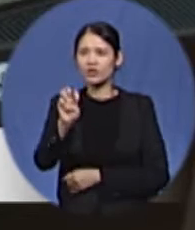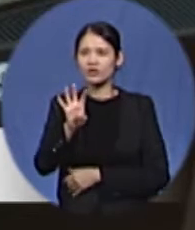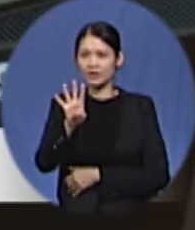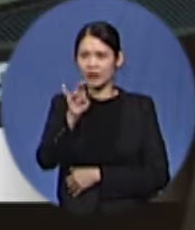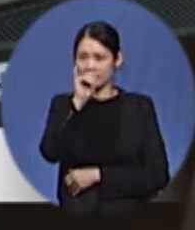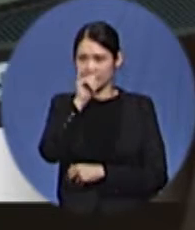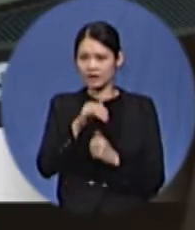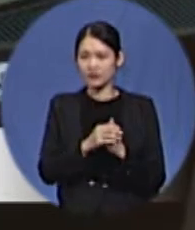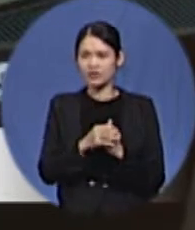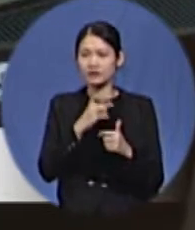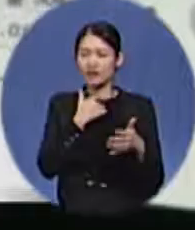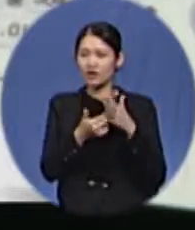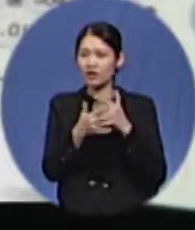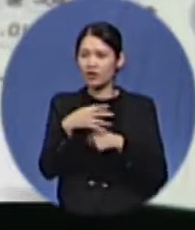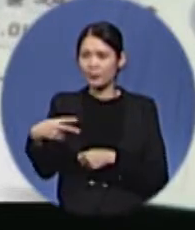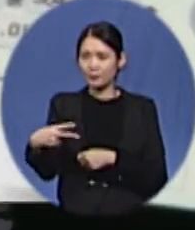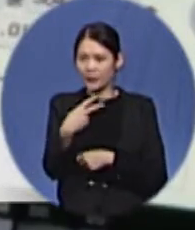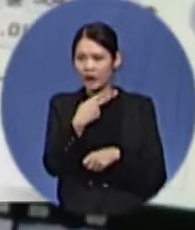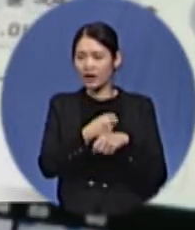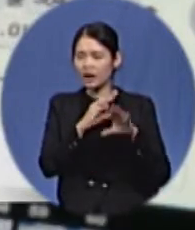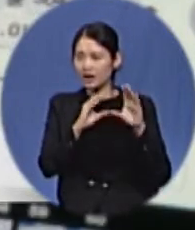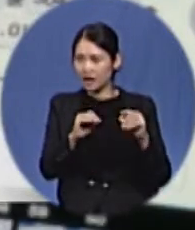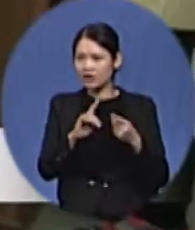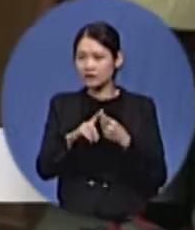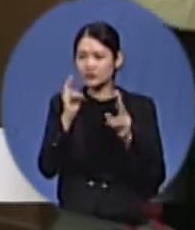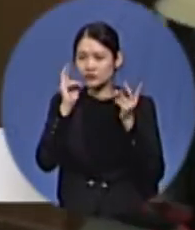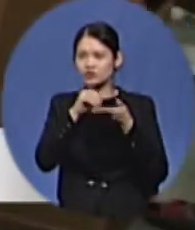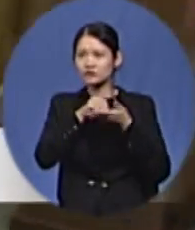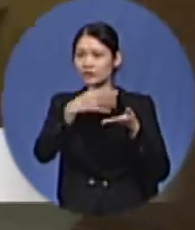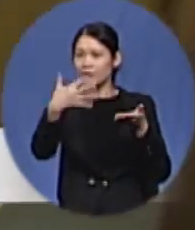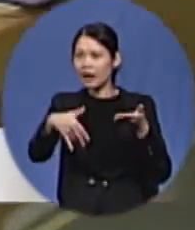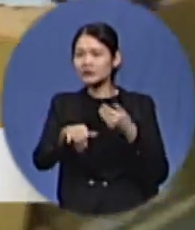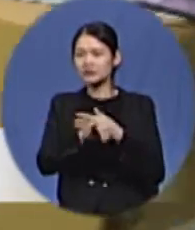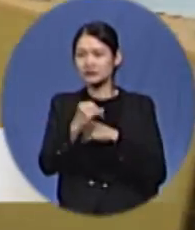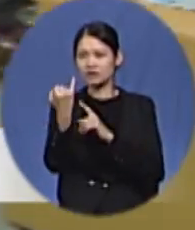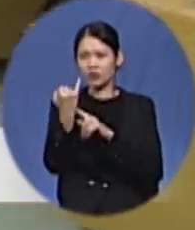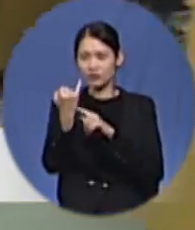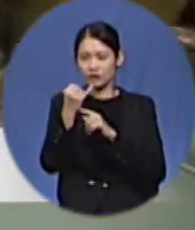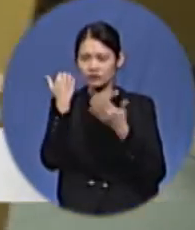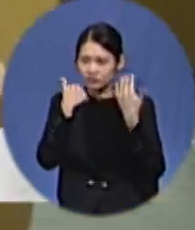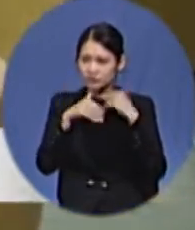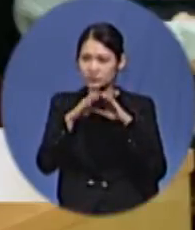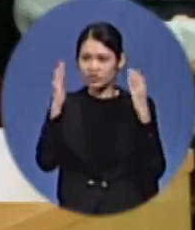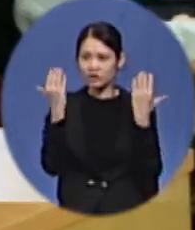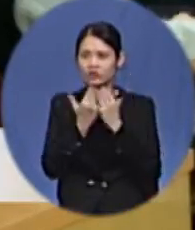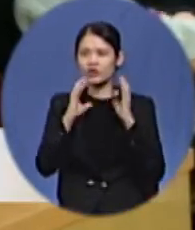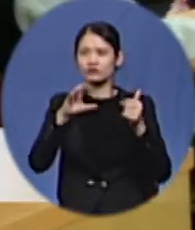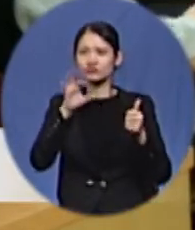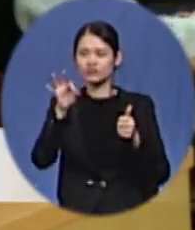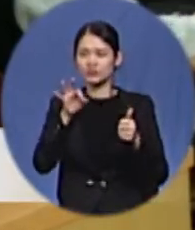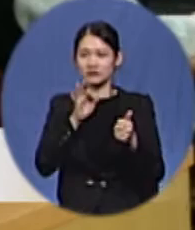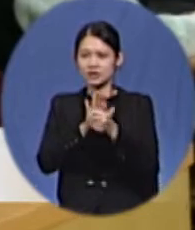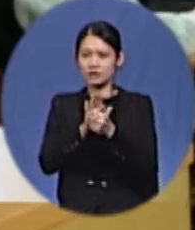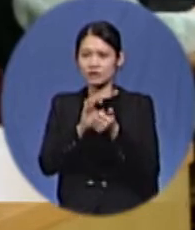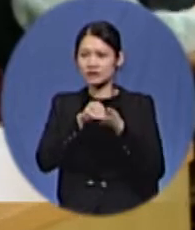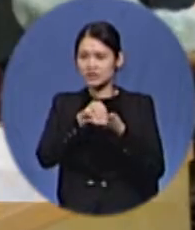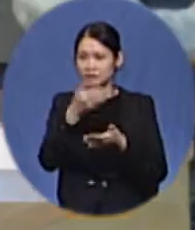있으며 경력 단절 여성과 미취업 청년 여성이면 누구나 전액 국비 지원으로 신청할 수